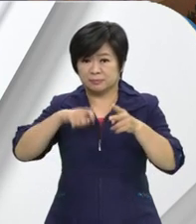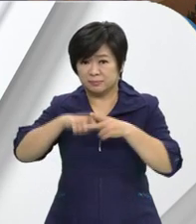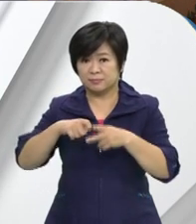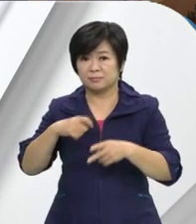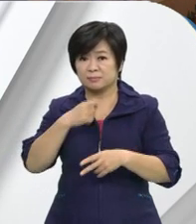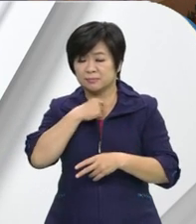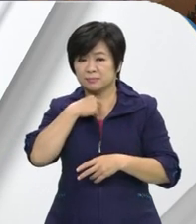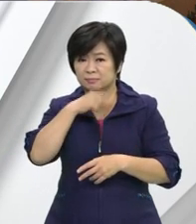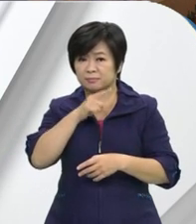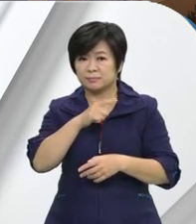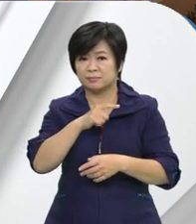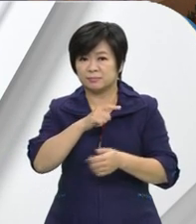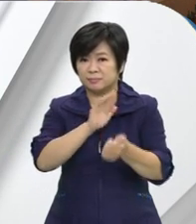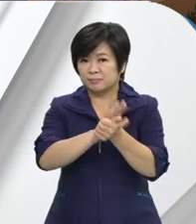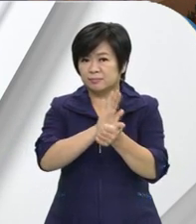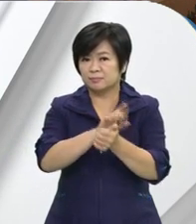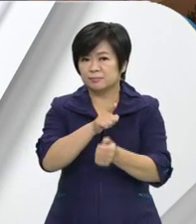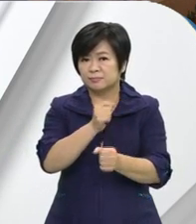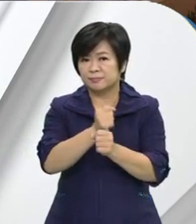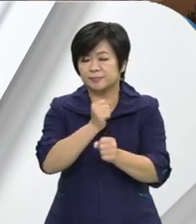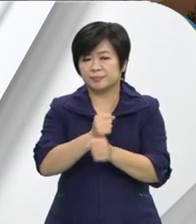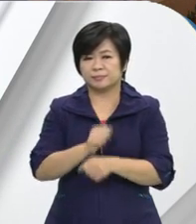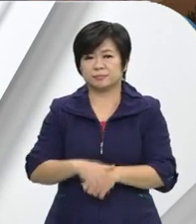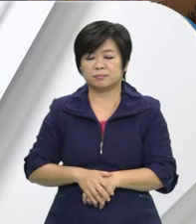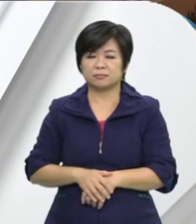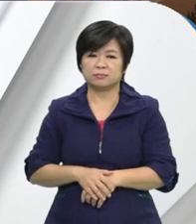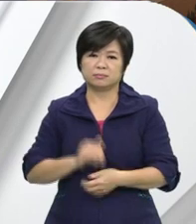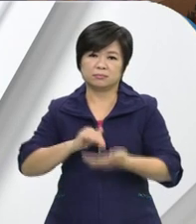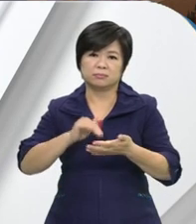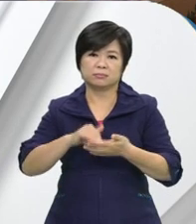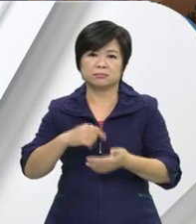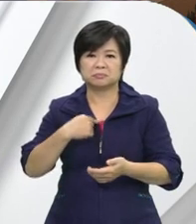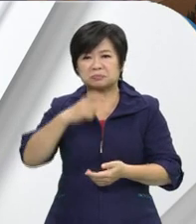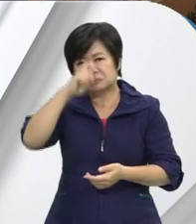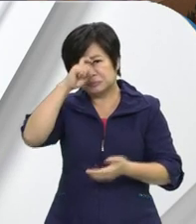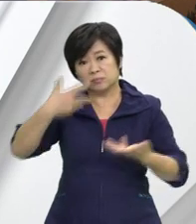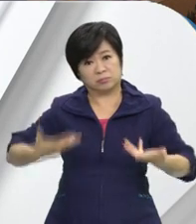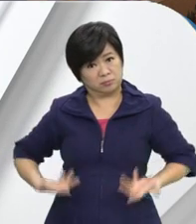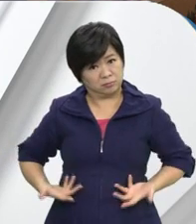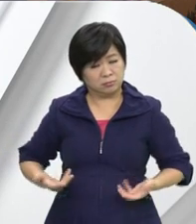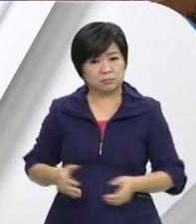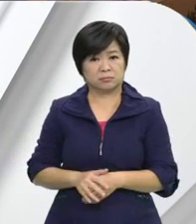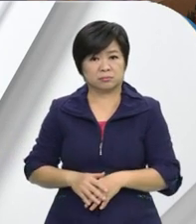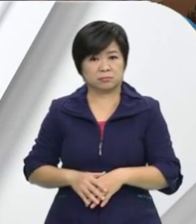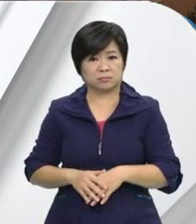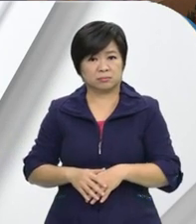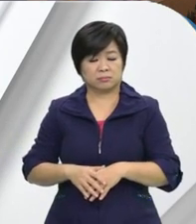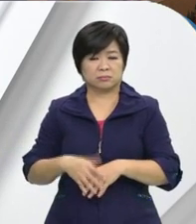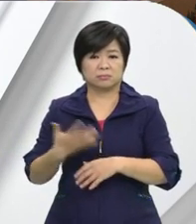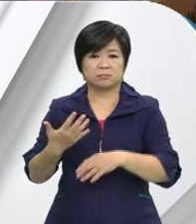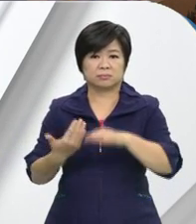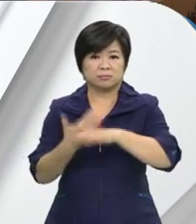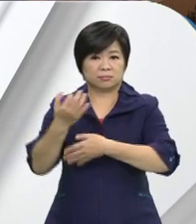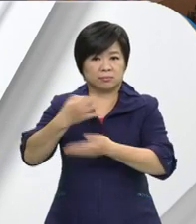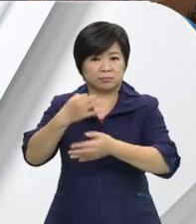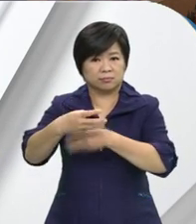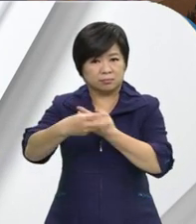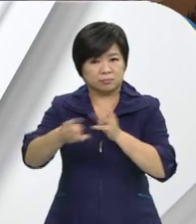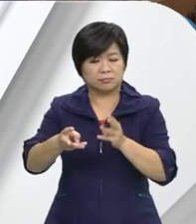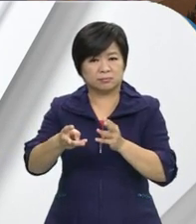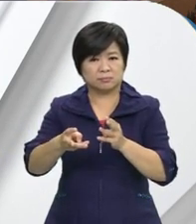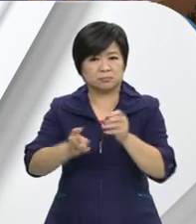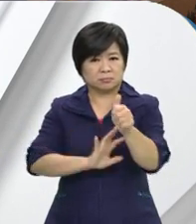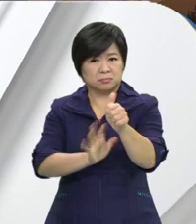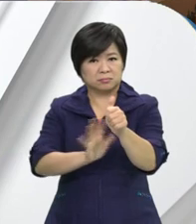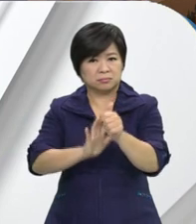式，愿意去做从事，他宁愿是休息的一个部分。那产销班的一个班员互相支